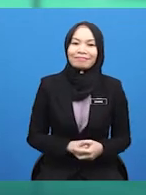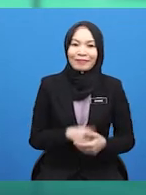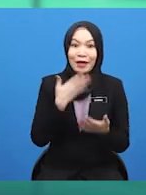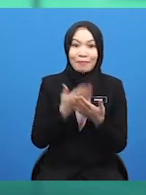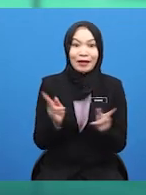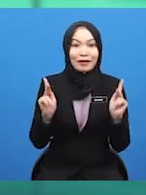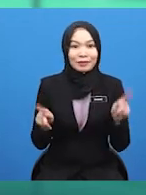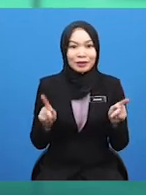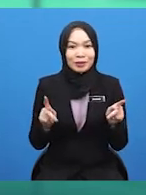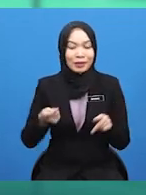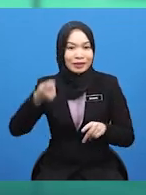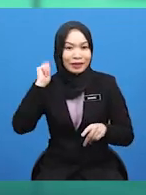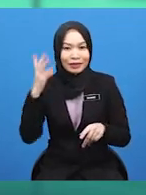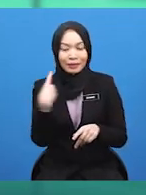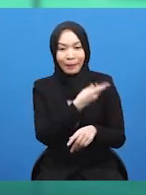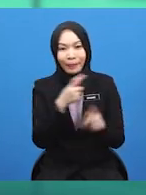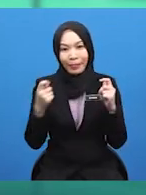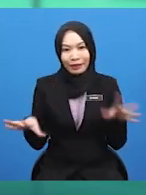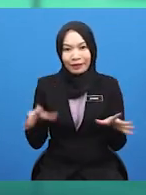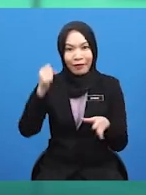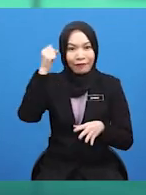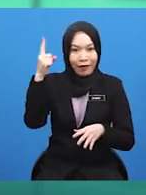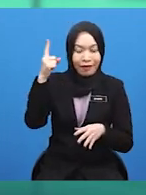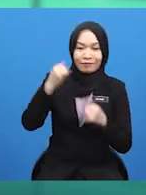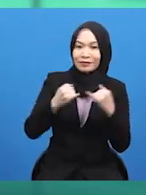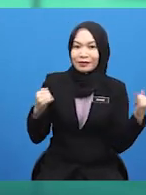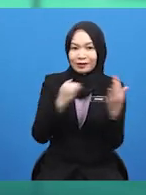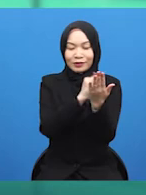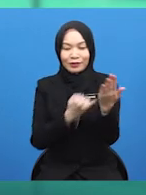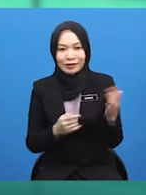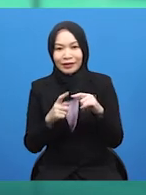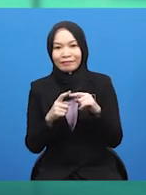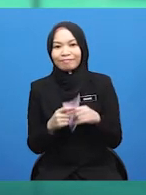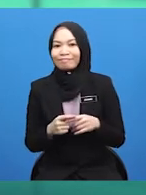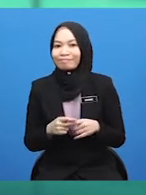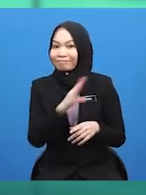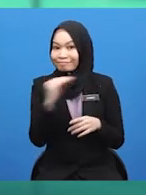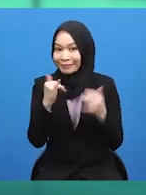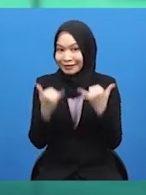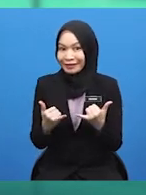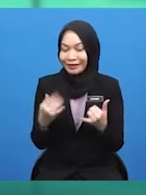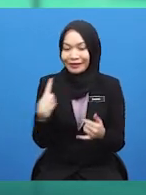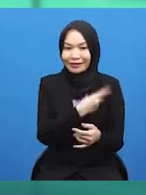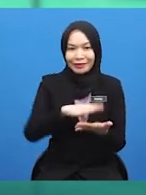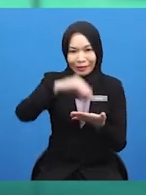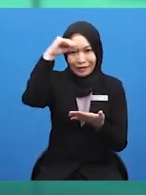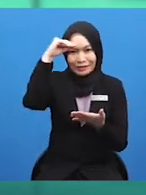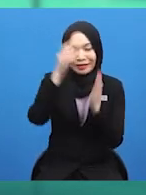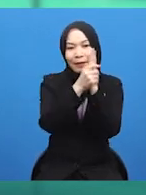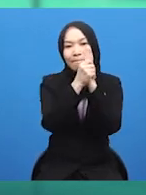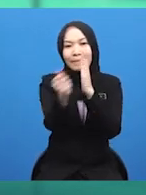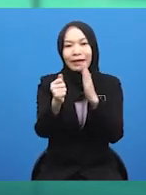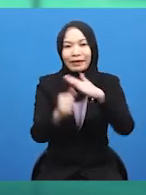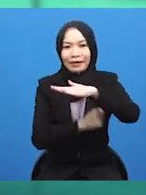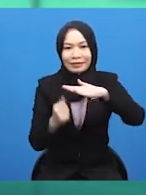Baiklah pelajar, jika sebentar tadi kita telah memahami jenis-jenis lukisan, sekarang kita pelajari pula kemahiran